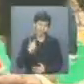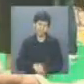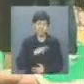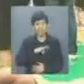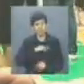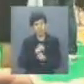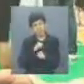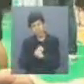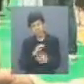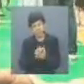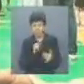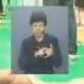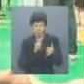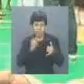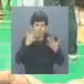บตัวหลัก